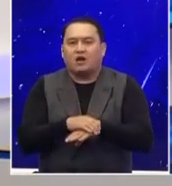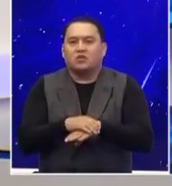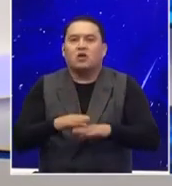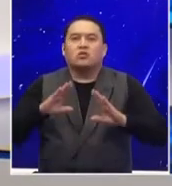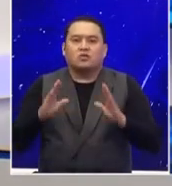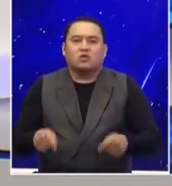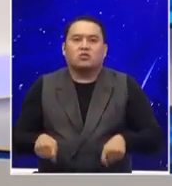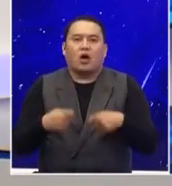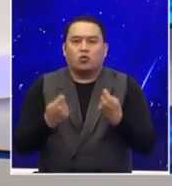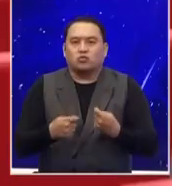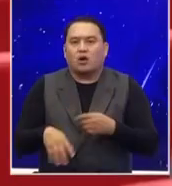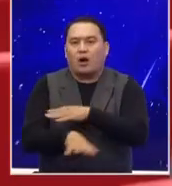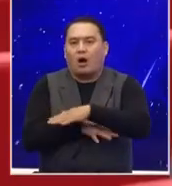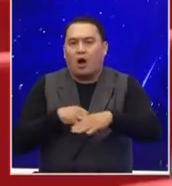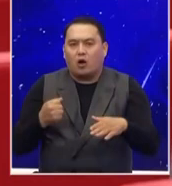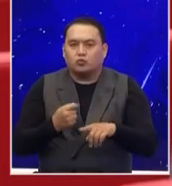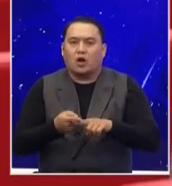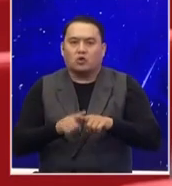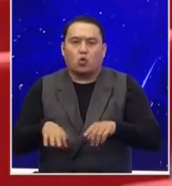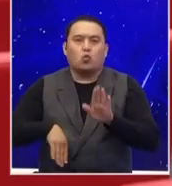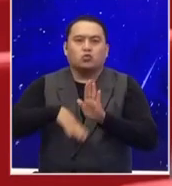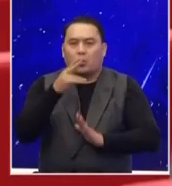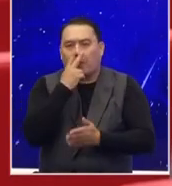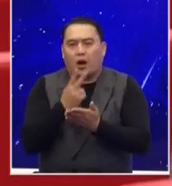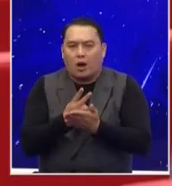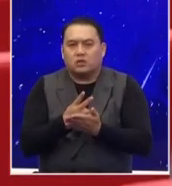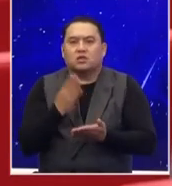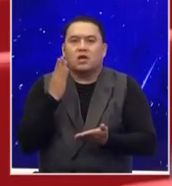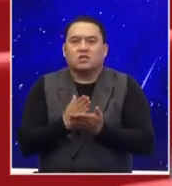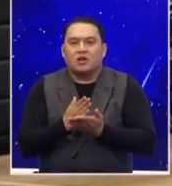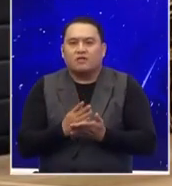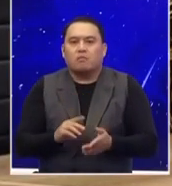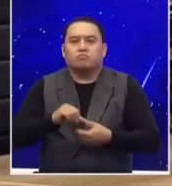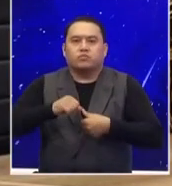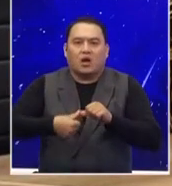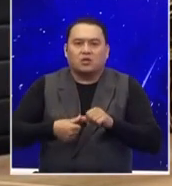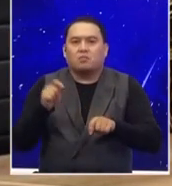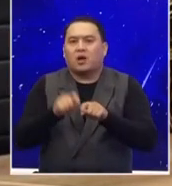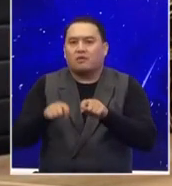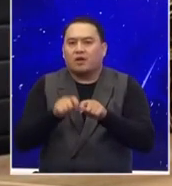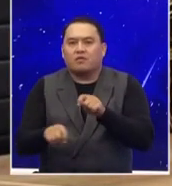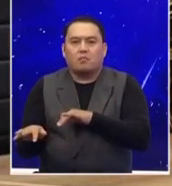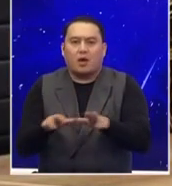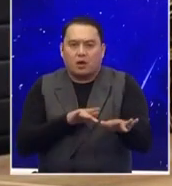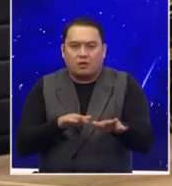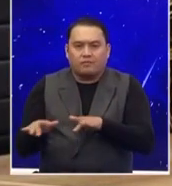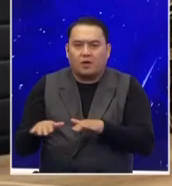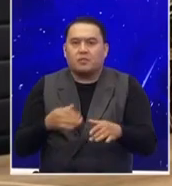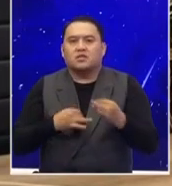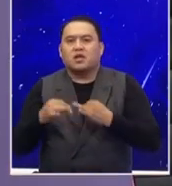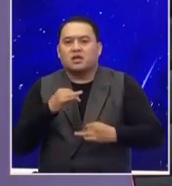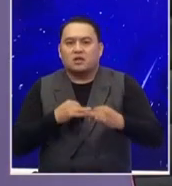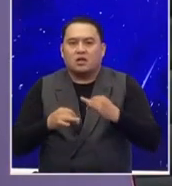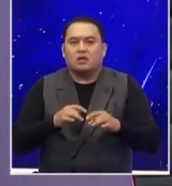всего нарушения касались краж имущества. Улучшение показателя наблюдается на фоне постоянных рейдовых мероприятий и профилактических